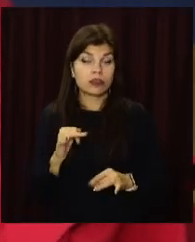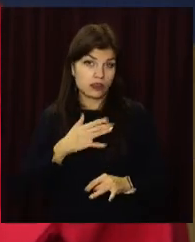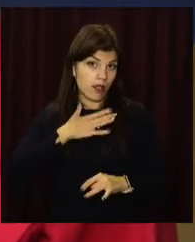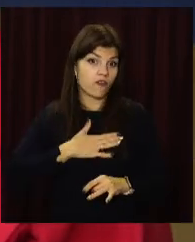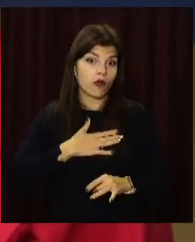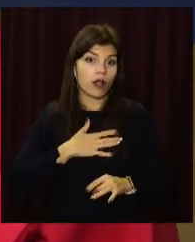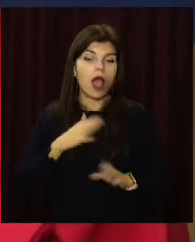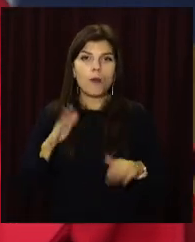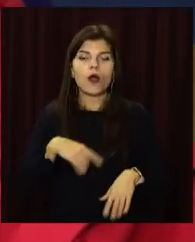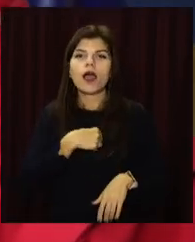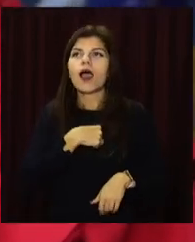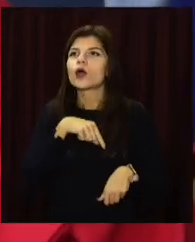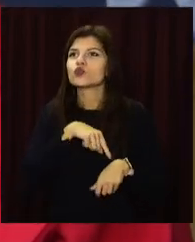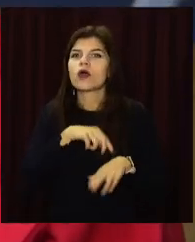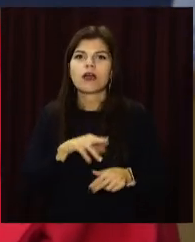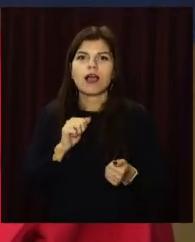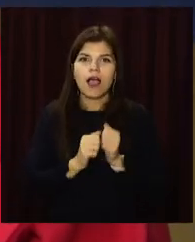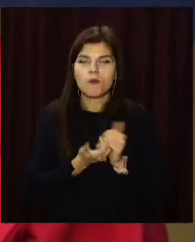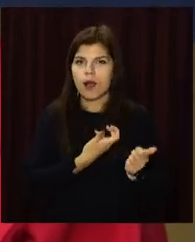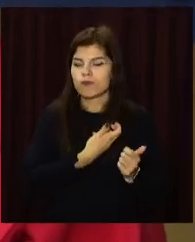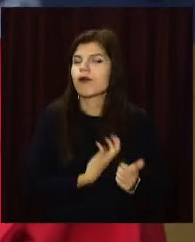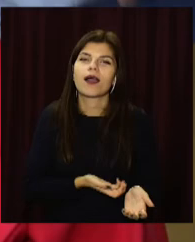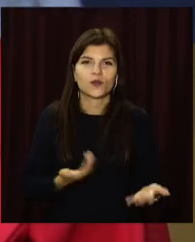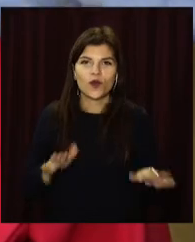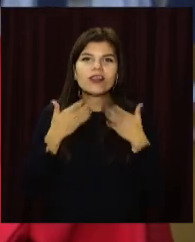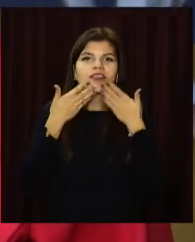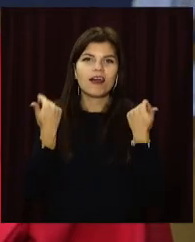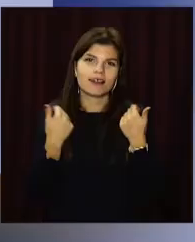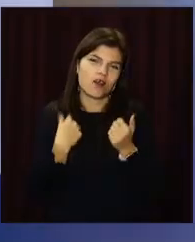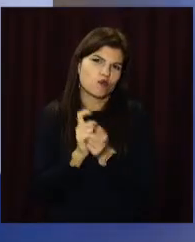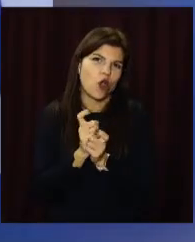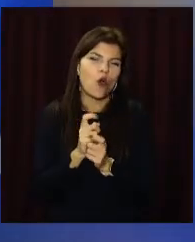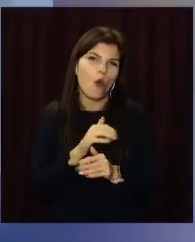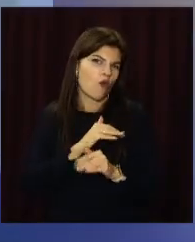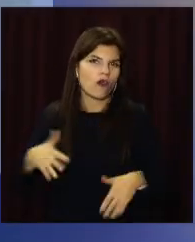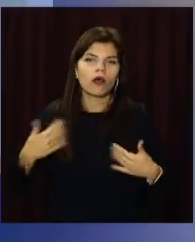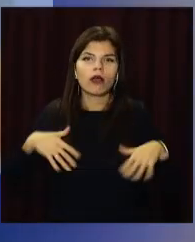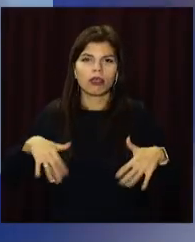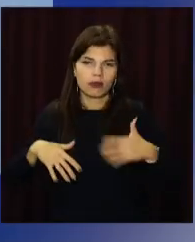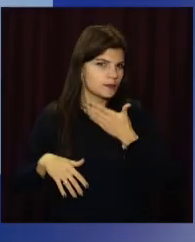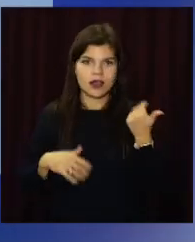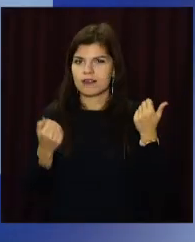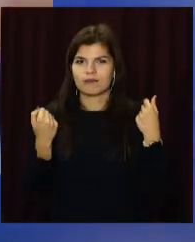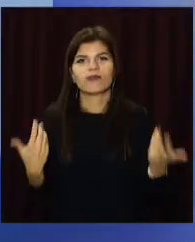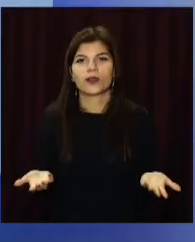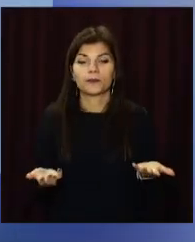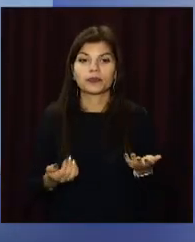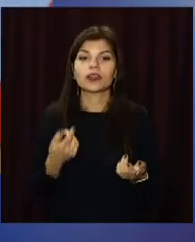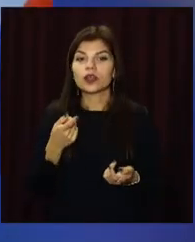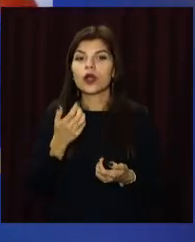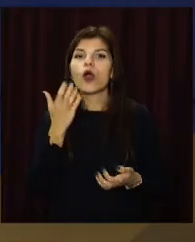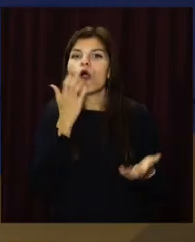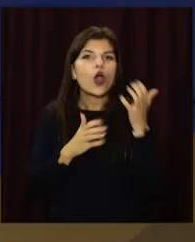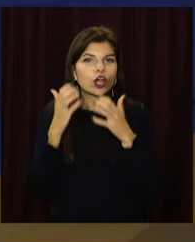как камень с души. І я більш впевнена стала далі боротися. На змаганнях нашу спортсменку гаряче підтримувала